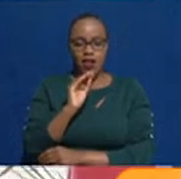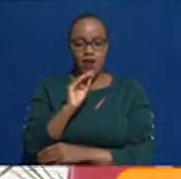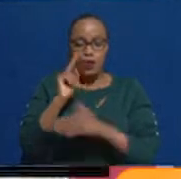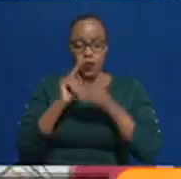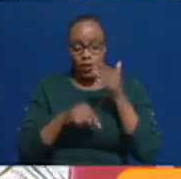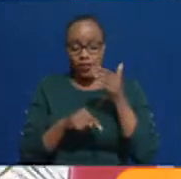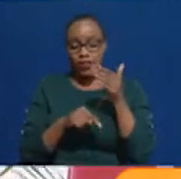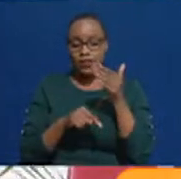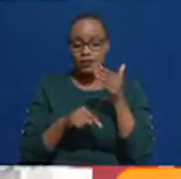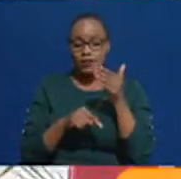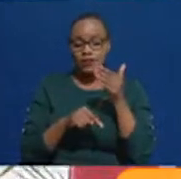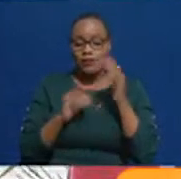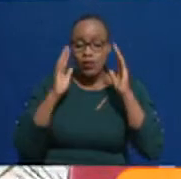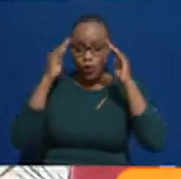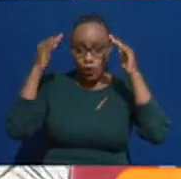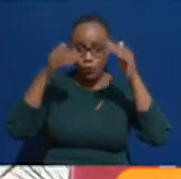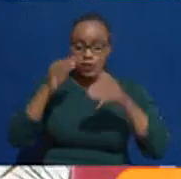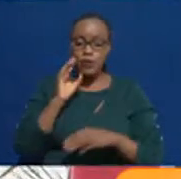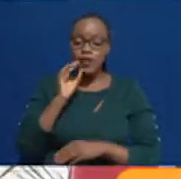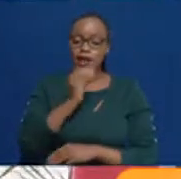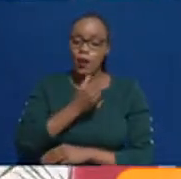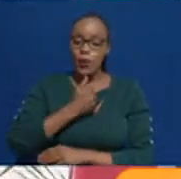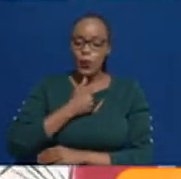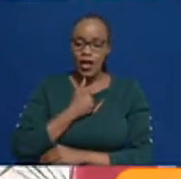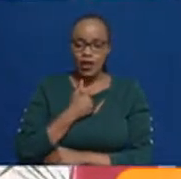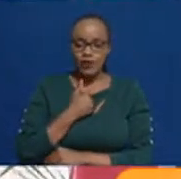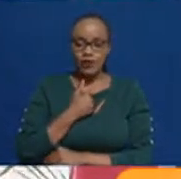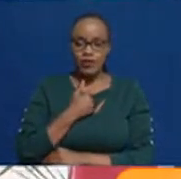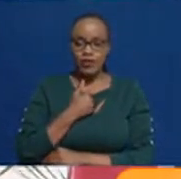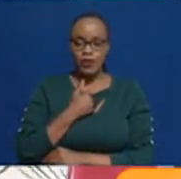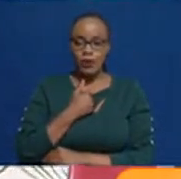what our commitment is,